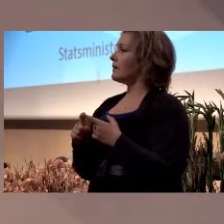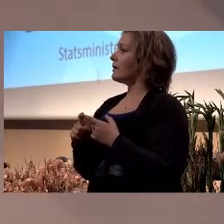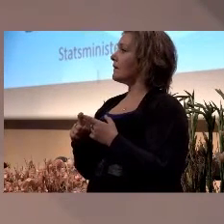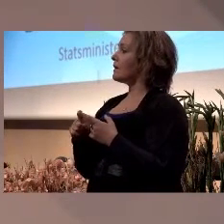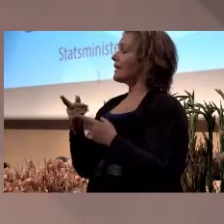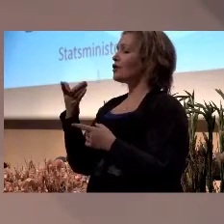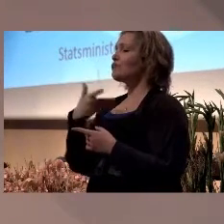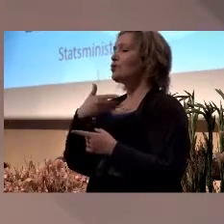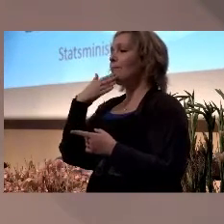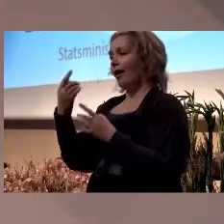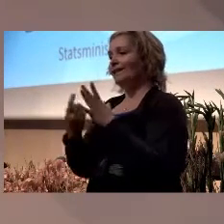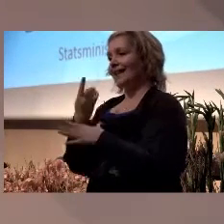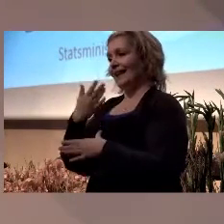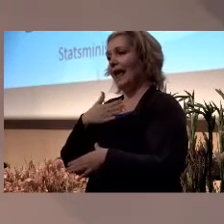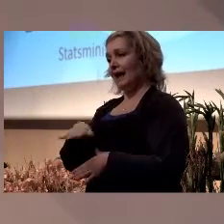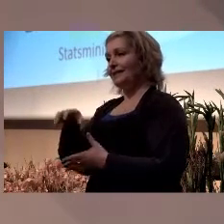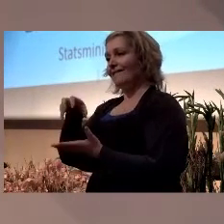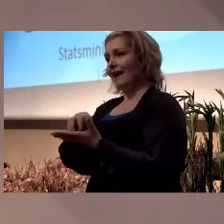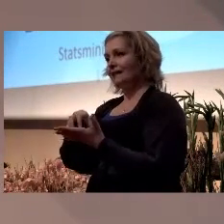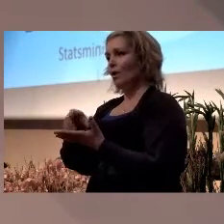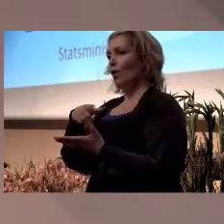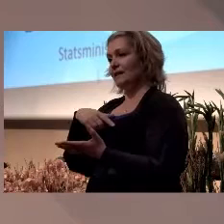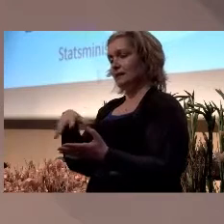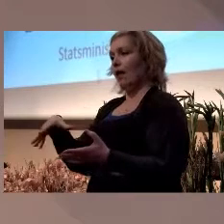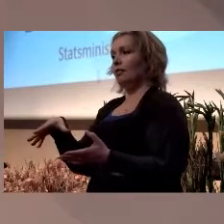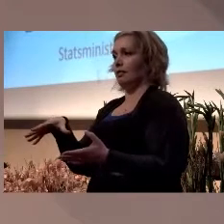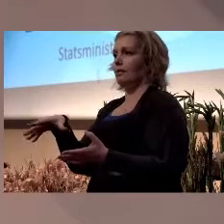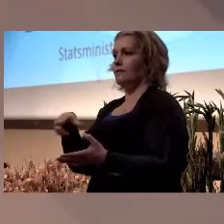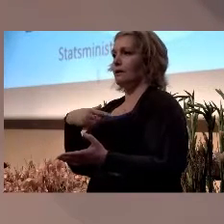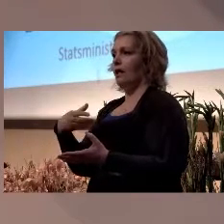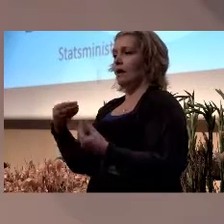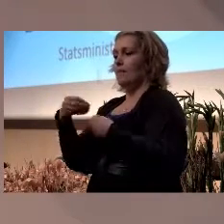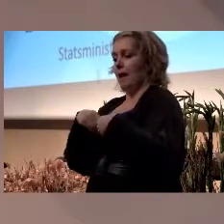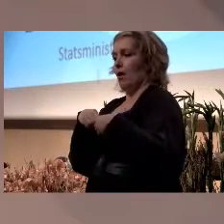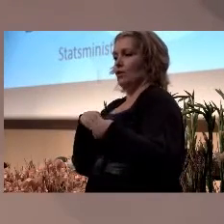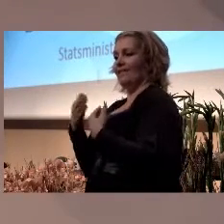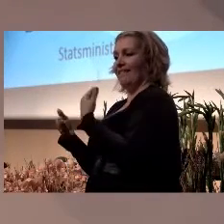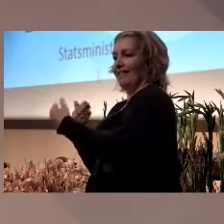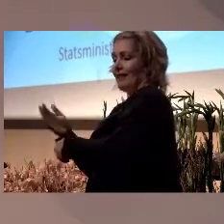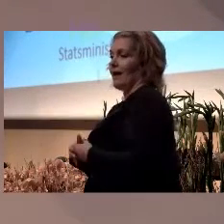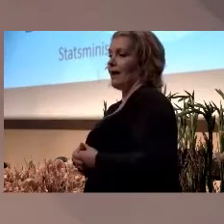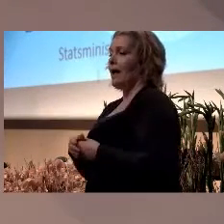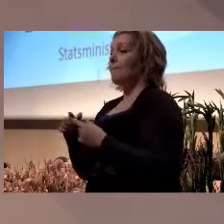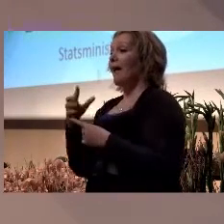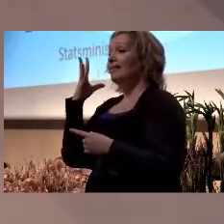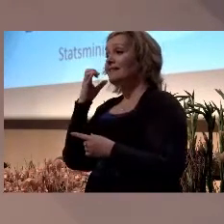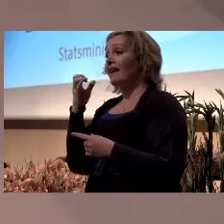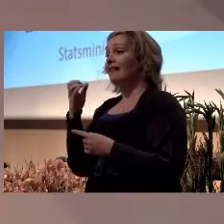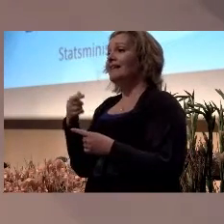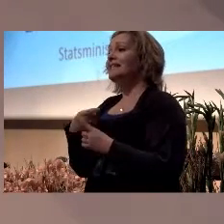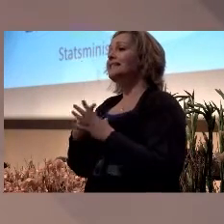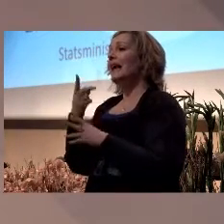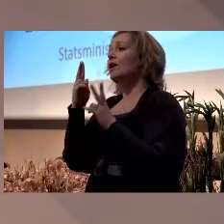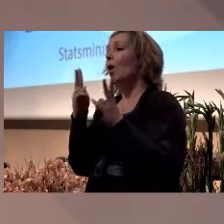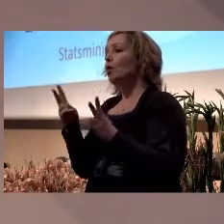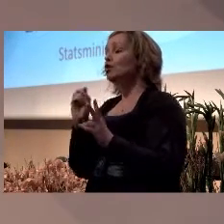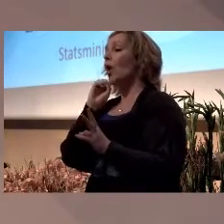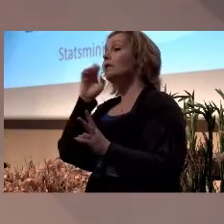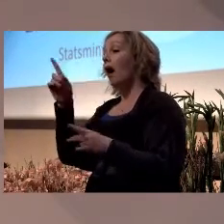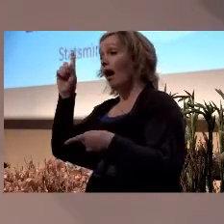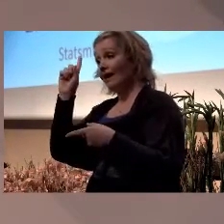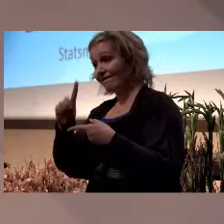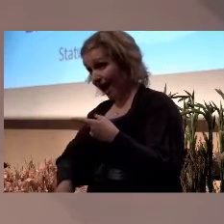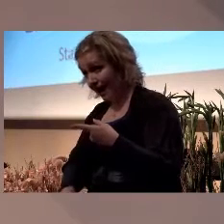Det er altså mye bra som skjer i helsevesenet, og det skal vi ta med oss videre. Men dessverre så skjer det også daglig